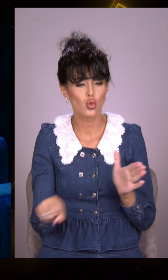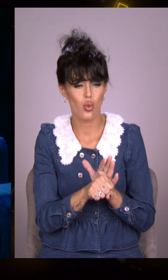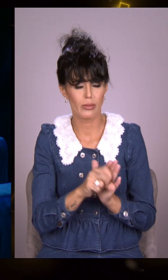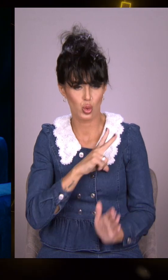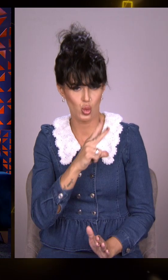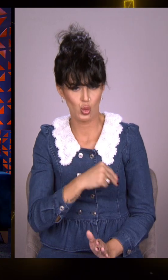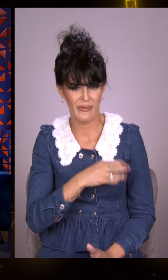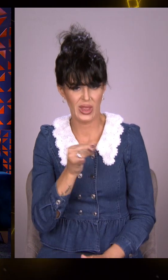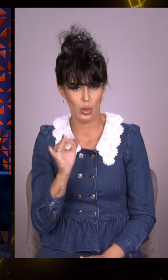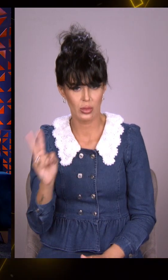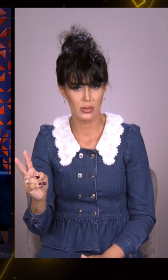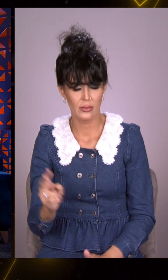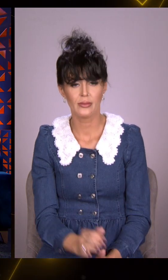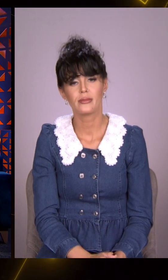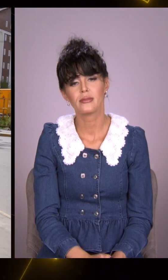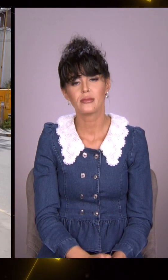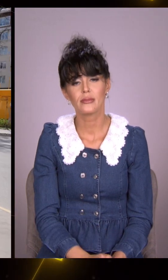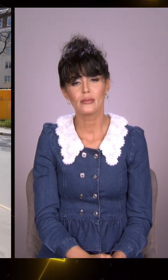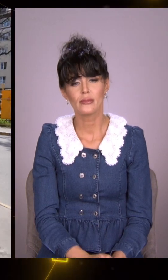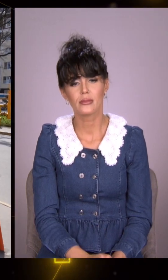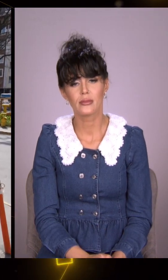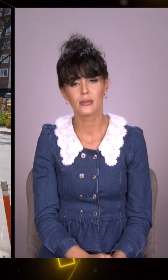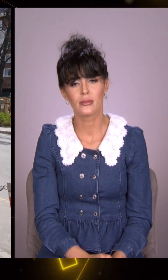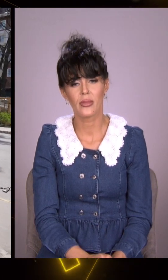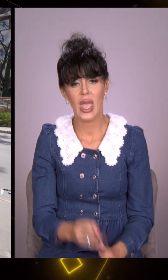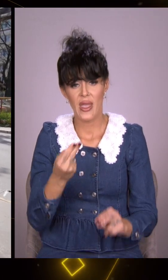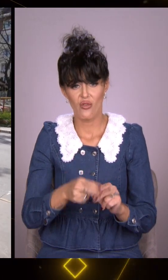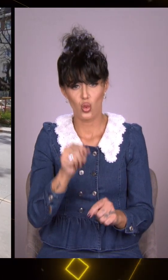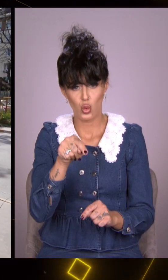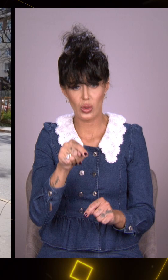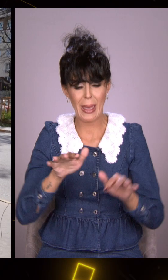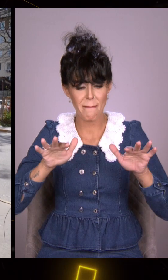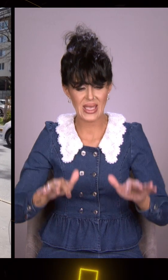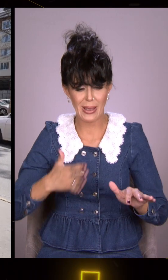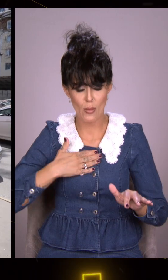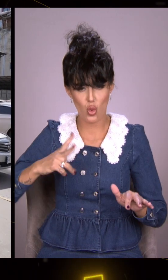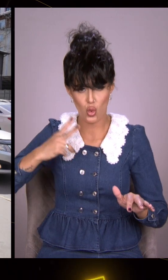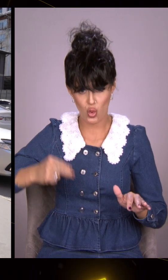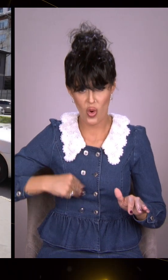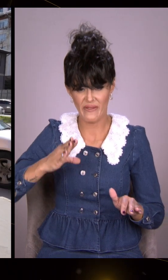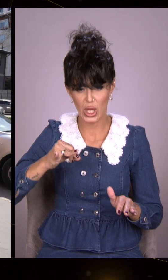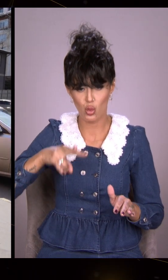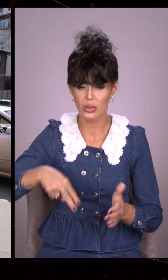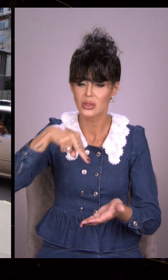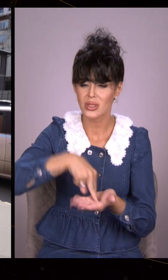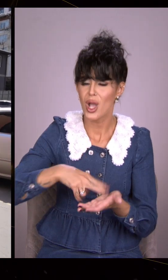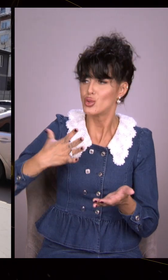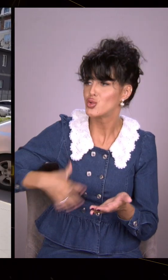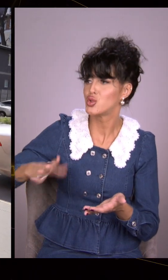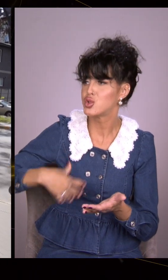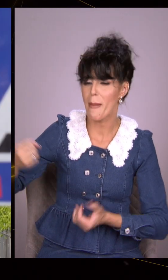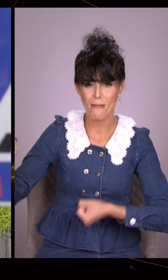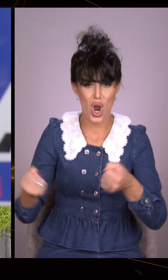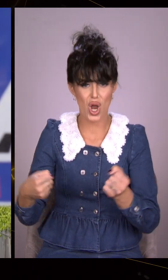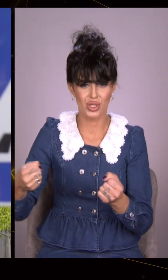подивимося. На цьому місці стояли мої діти, дочка і внук, чекали машину на